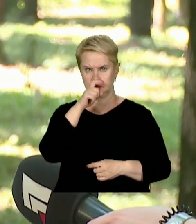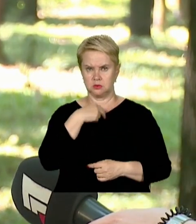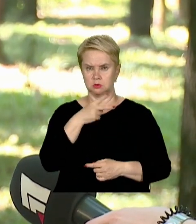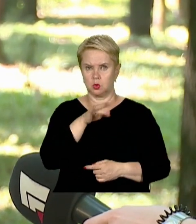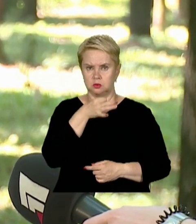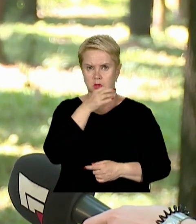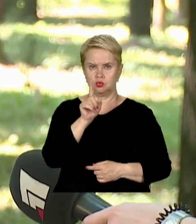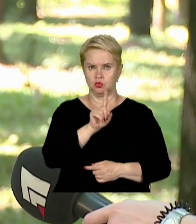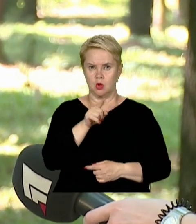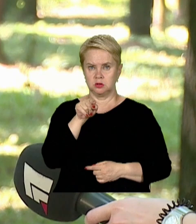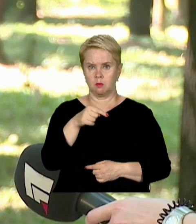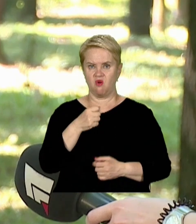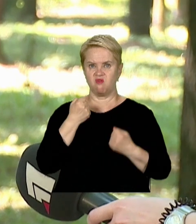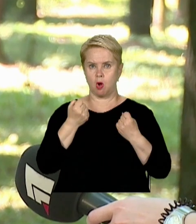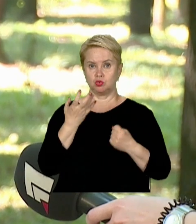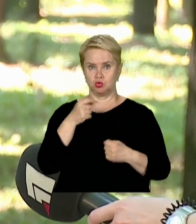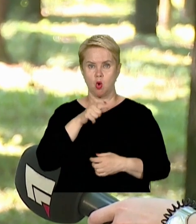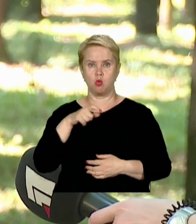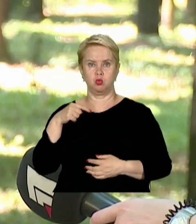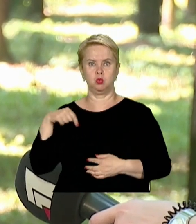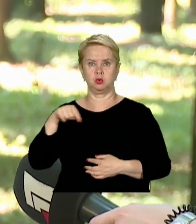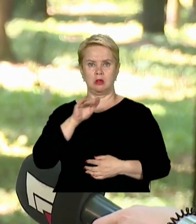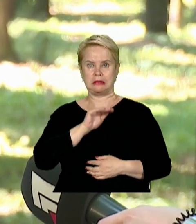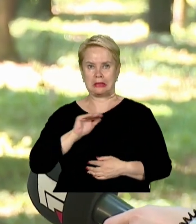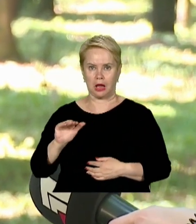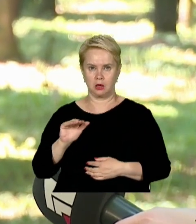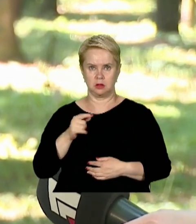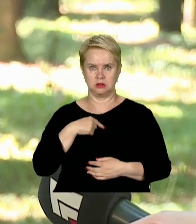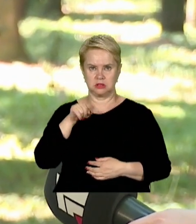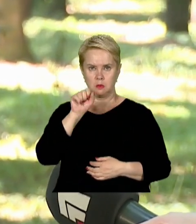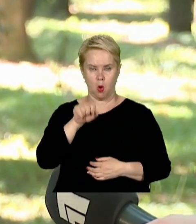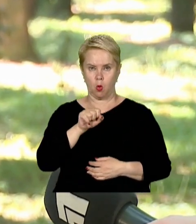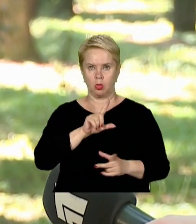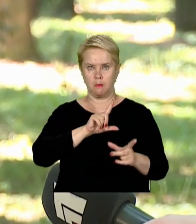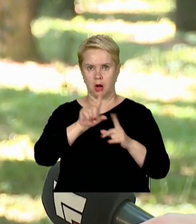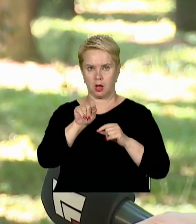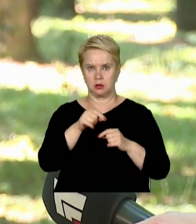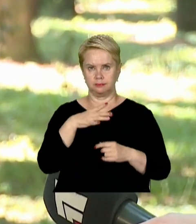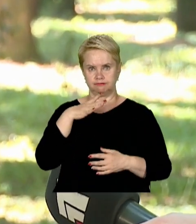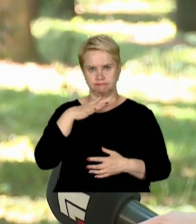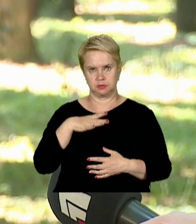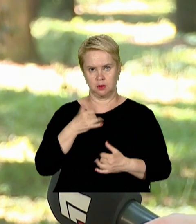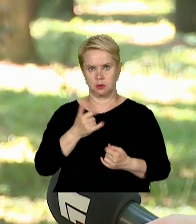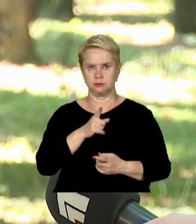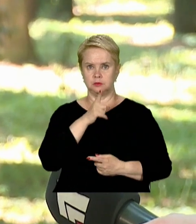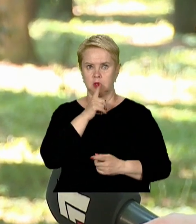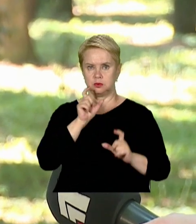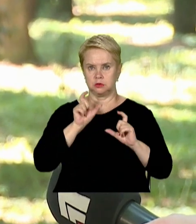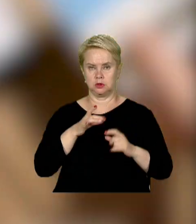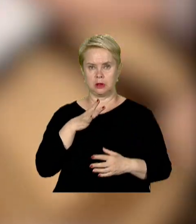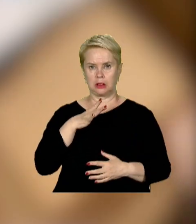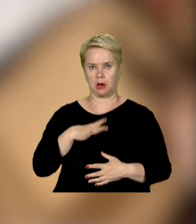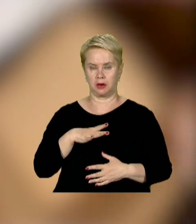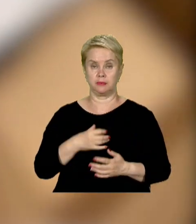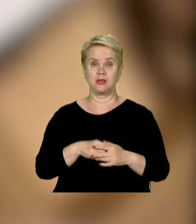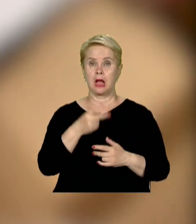ничего сказать, потому что с тобой в машине еще люди, дети, которые из-за тебя могут не проехать. И тебе приходится просто молчать, терпеть